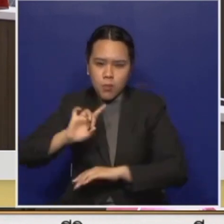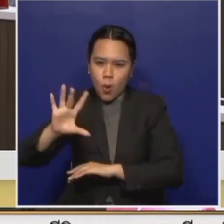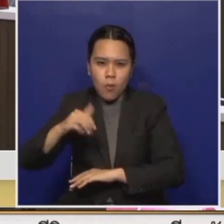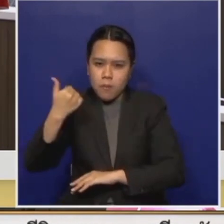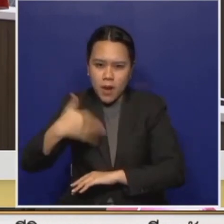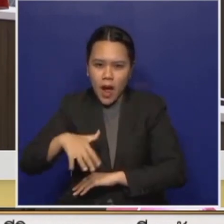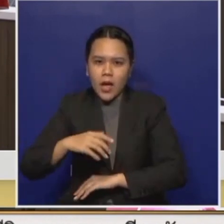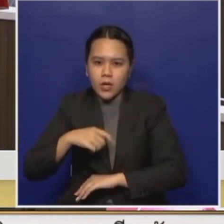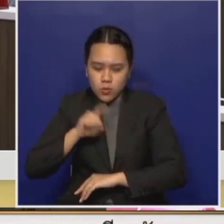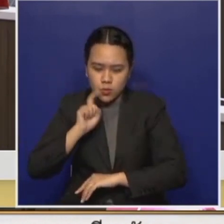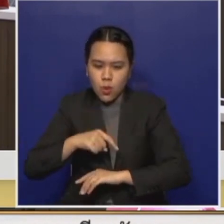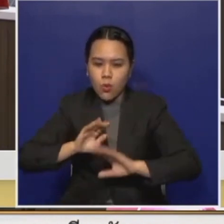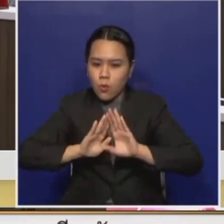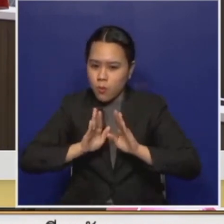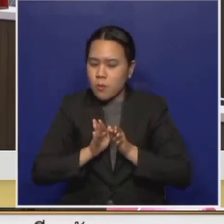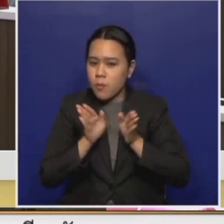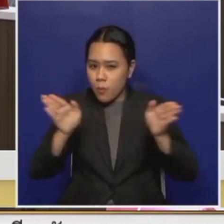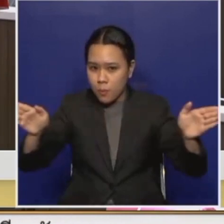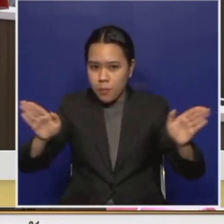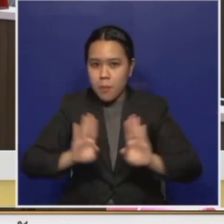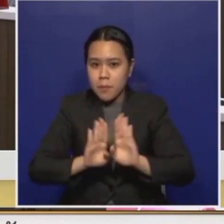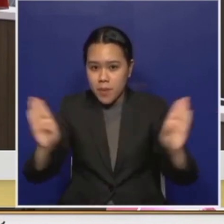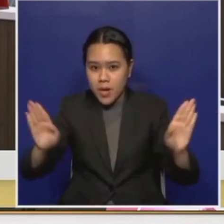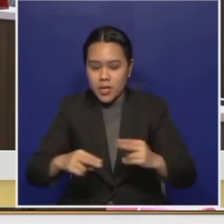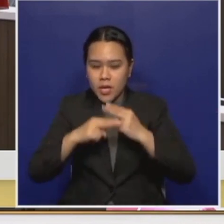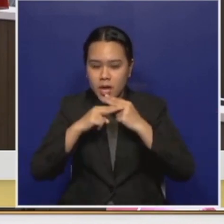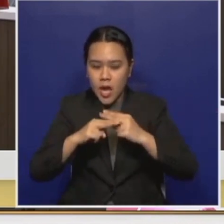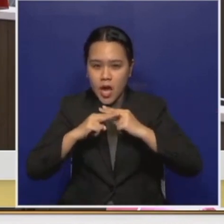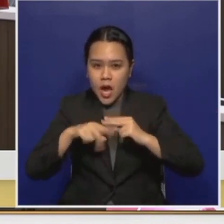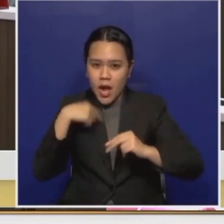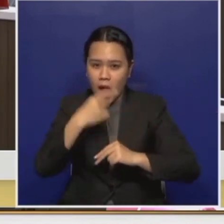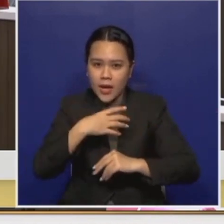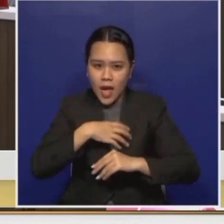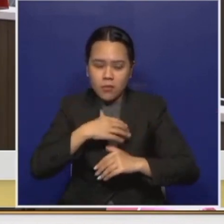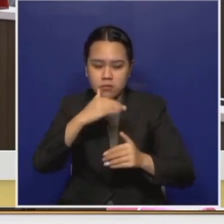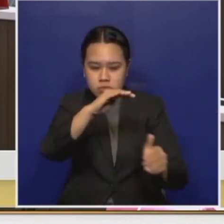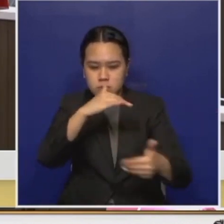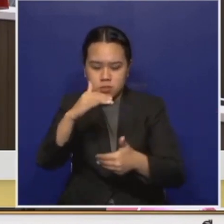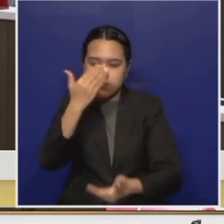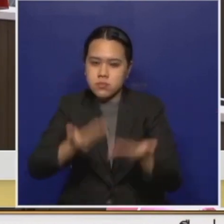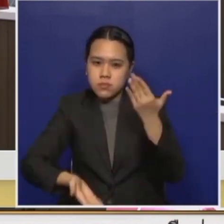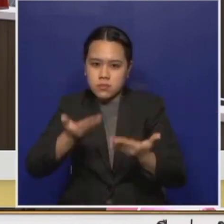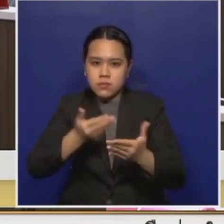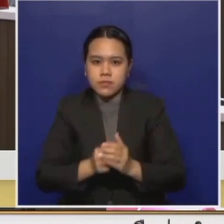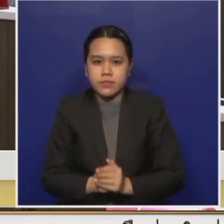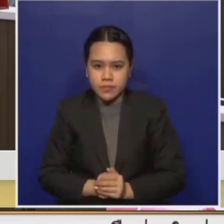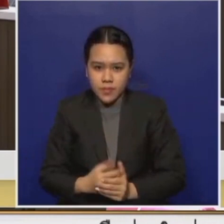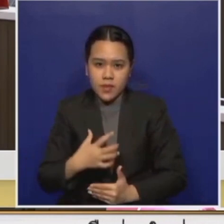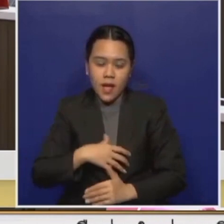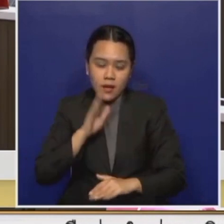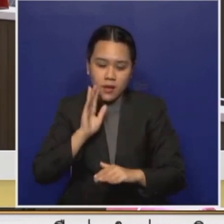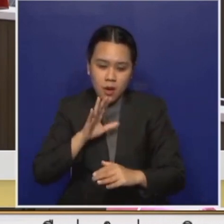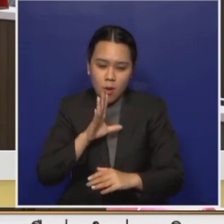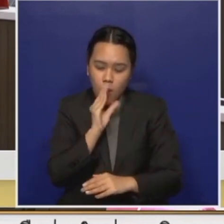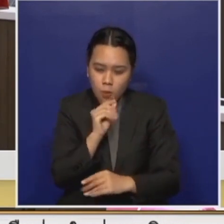บทานไครั อี้คอส่ที่ผมอยากจะเน้ยำและยายในเรื่องของเศรฐกิจและก็เร